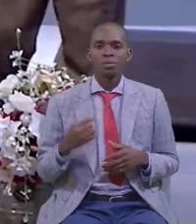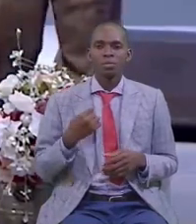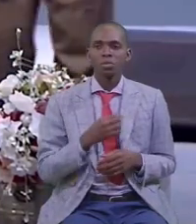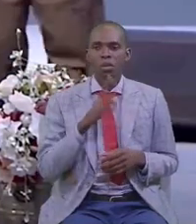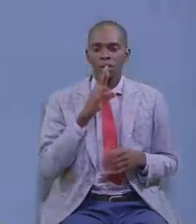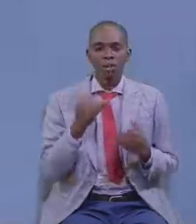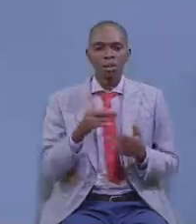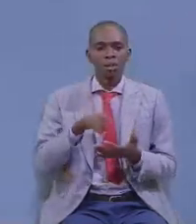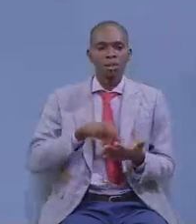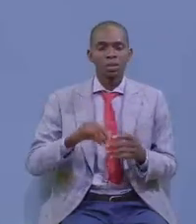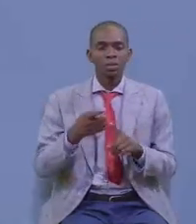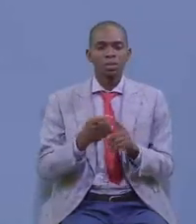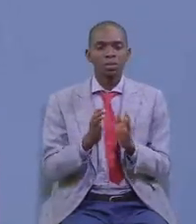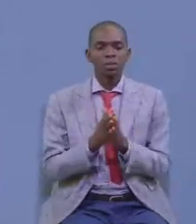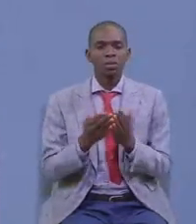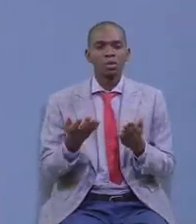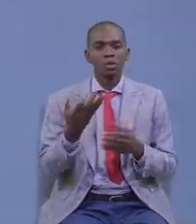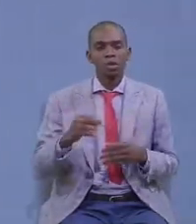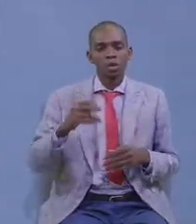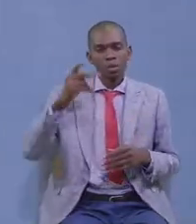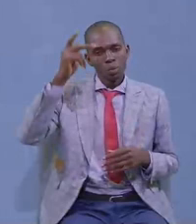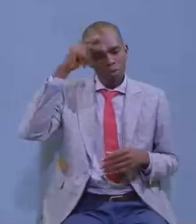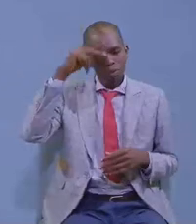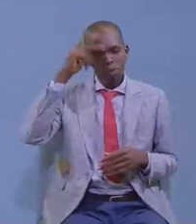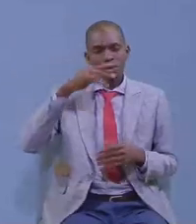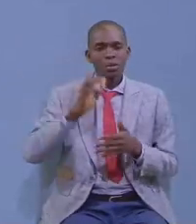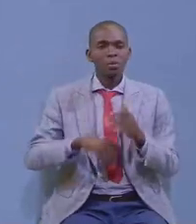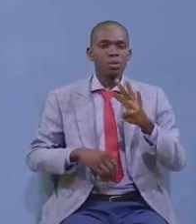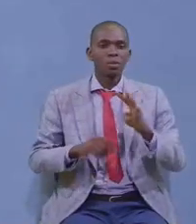En Proverbe 4, verset 18.